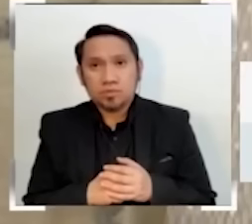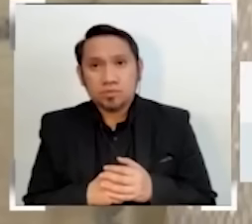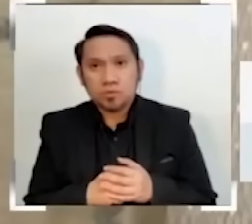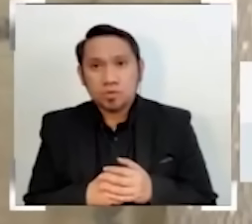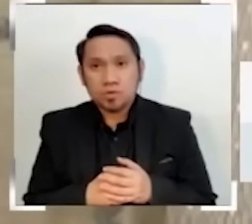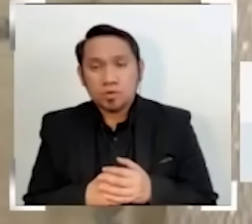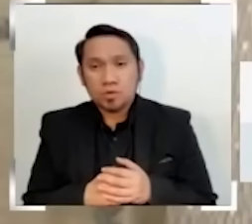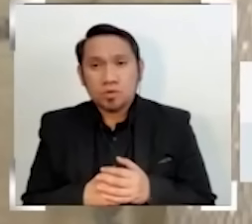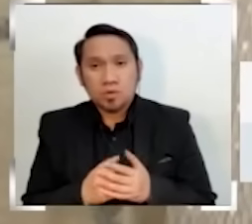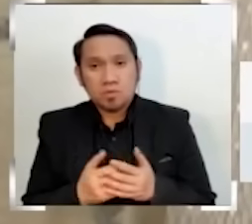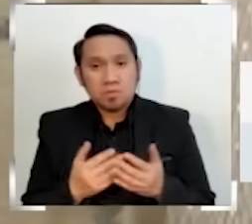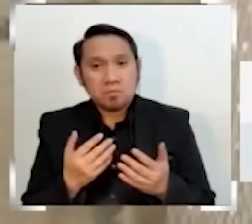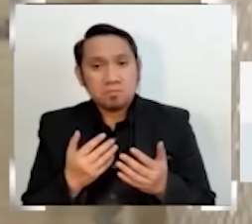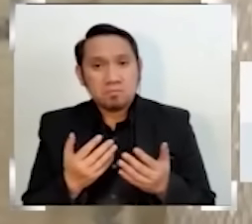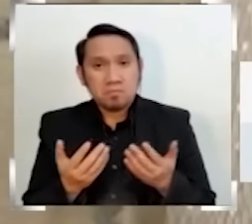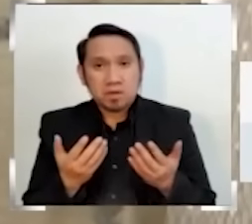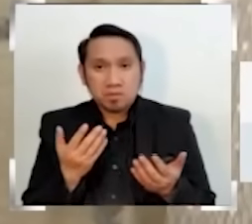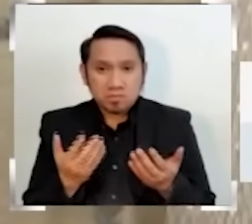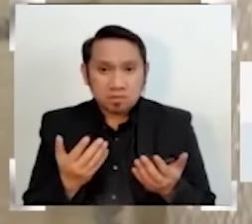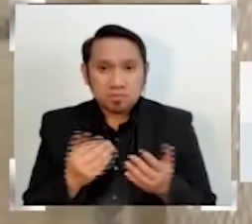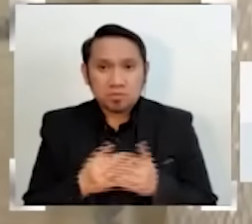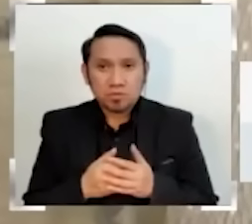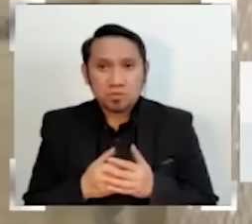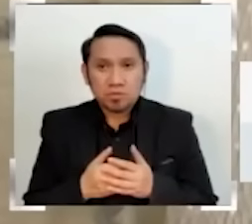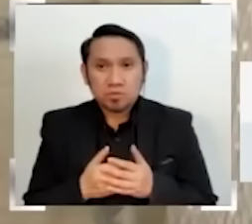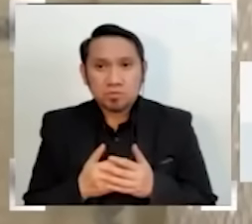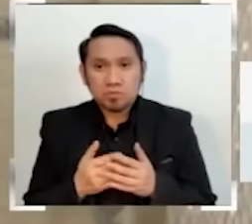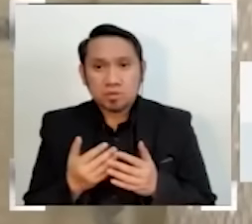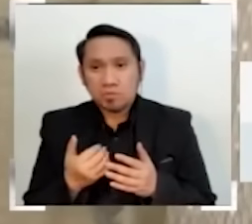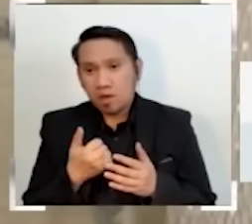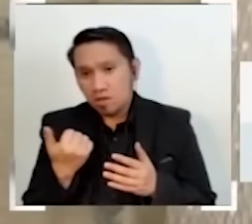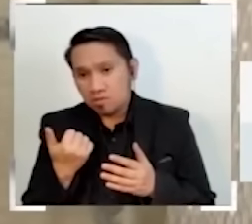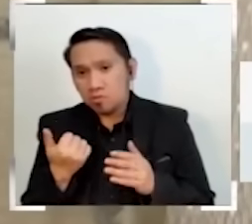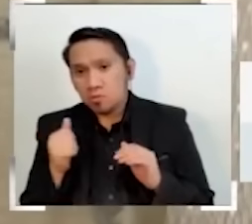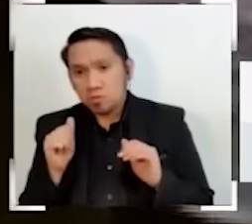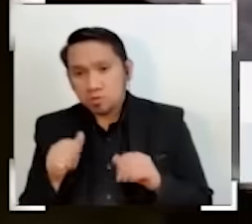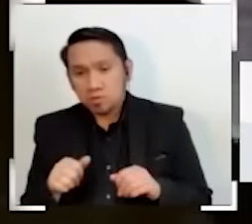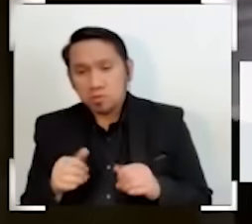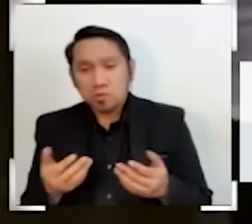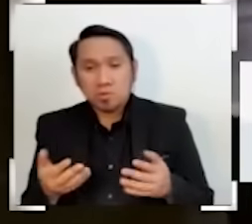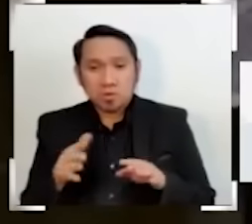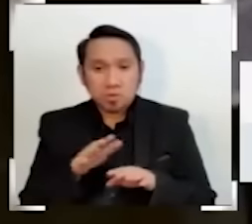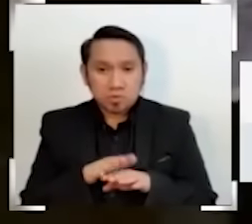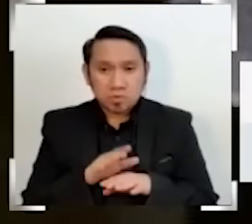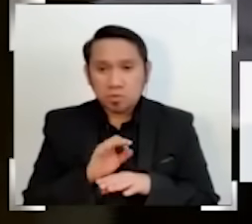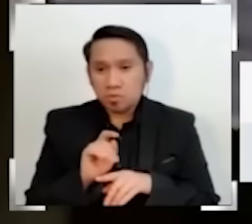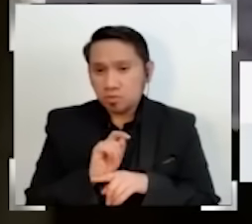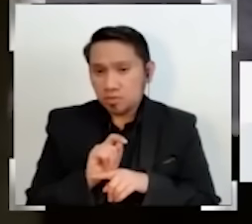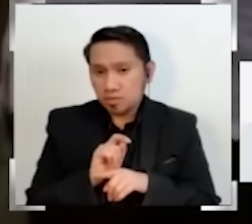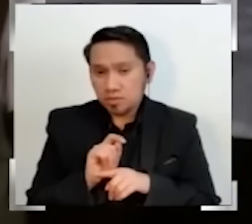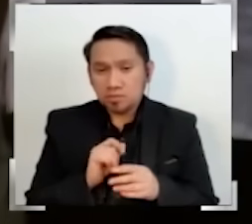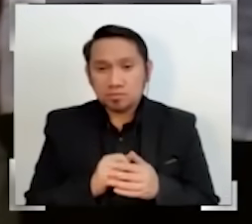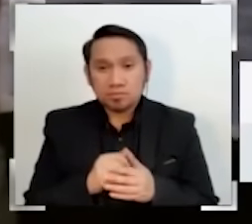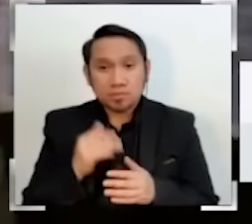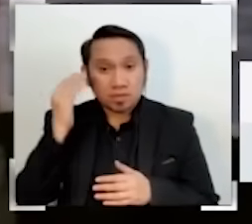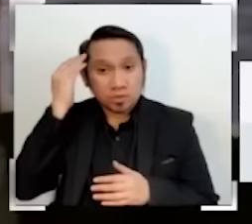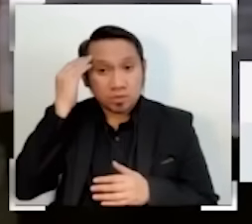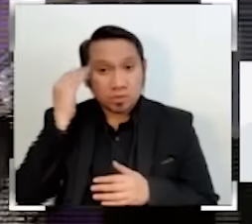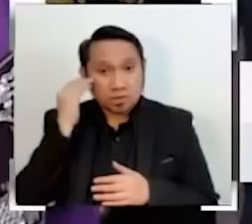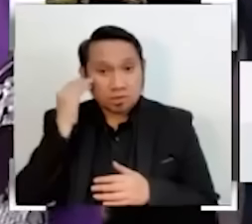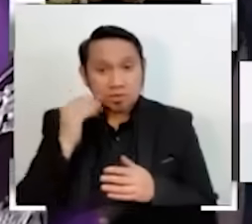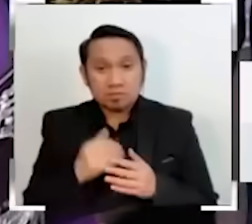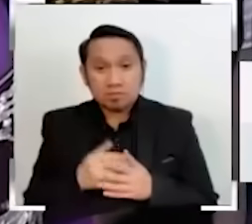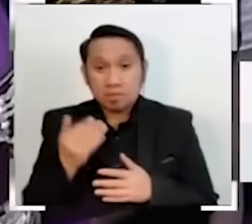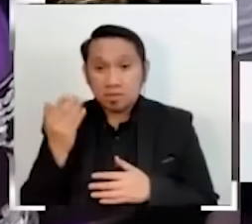be complementary to other possibilities like joint patrols someday. Ang South Korea, na dati-rati